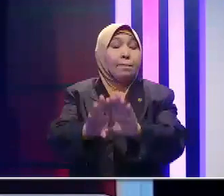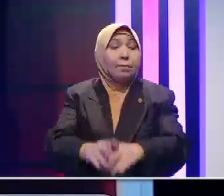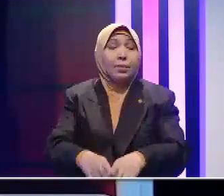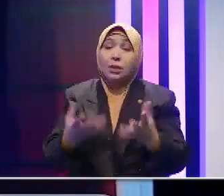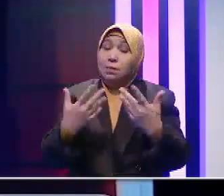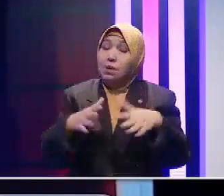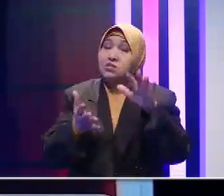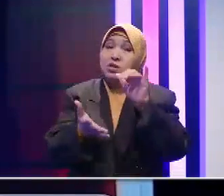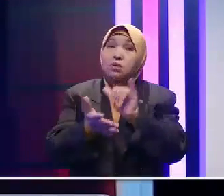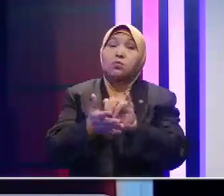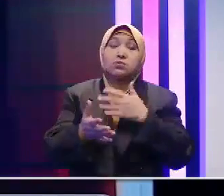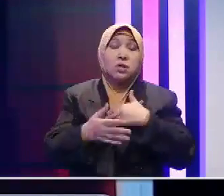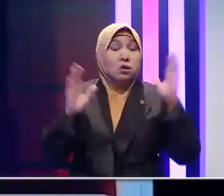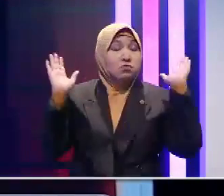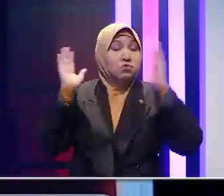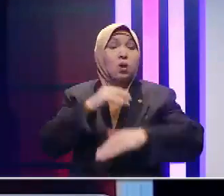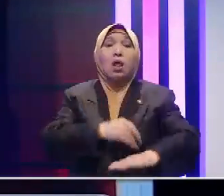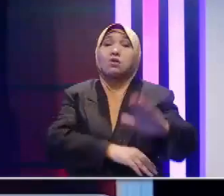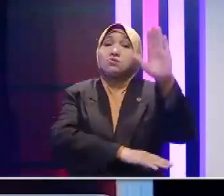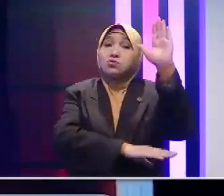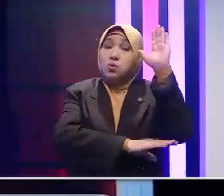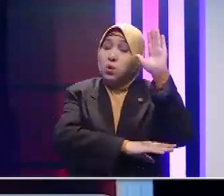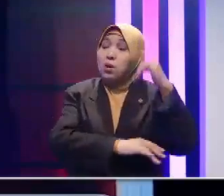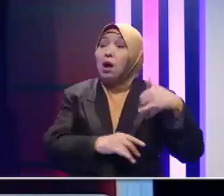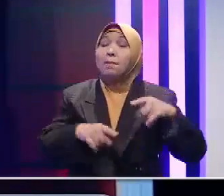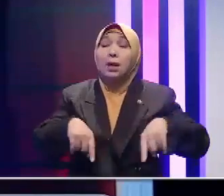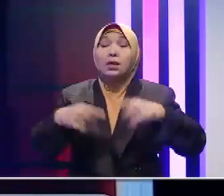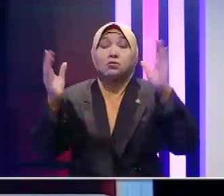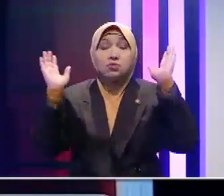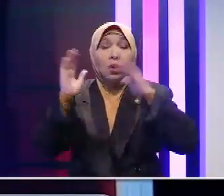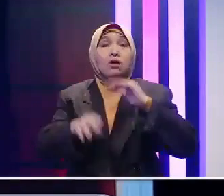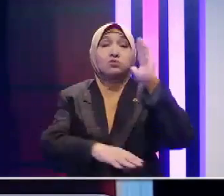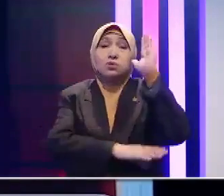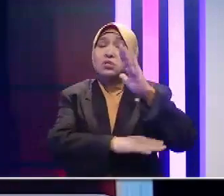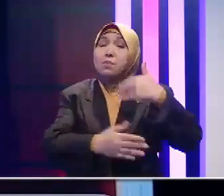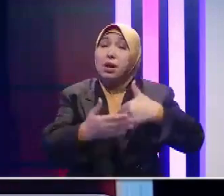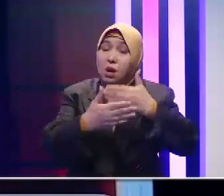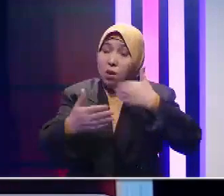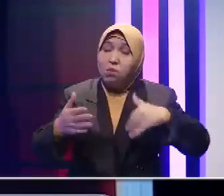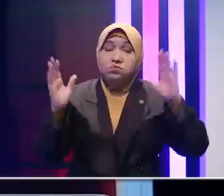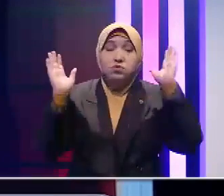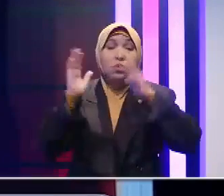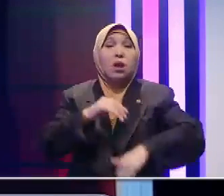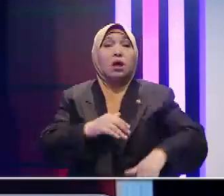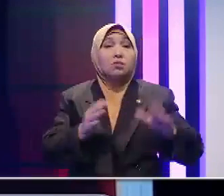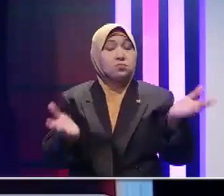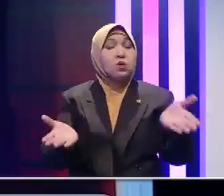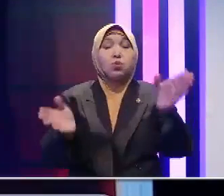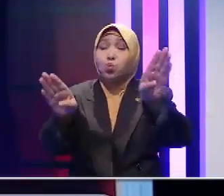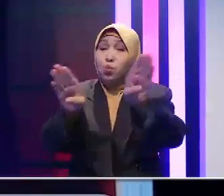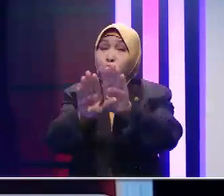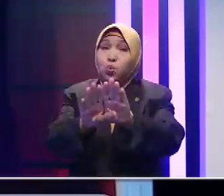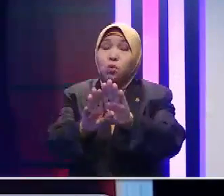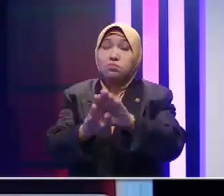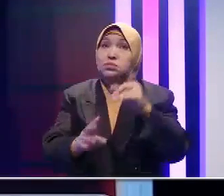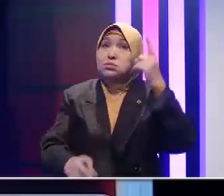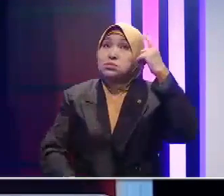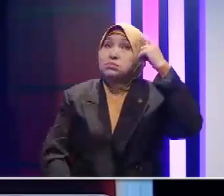Dan saya sembahyang zuhur, lepas tu kembali pergi sembahyang zuhur. Sebelum sembahyang zuhur tu, lepas saya tutup Quran tu, saya